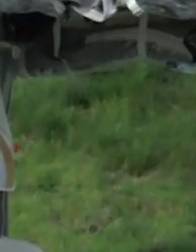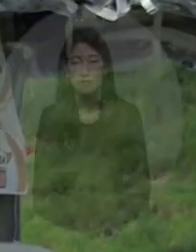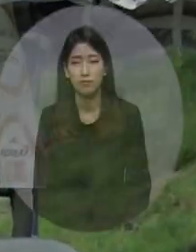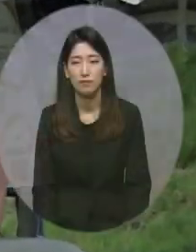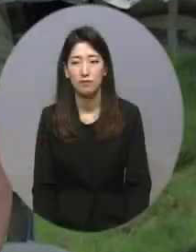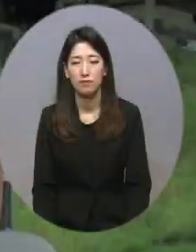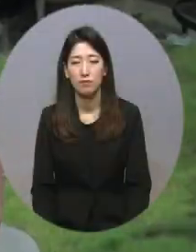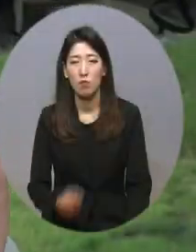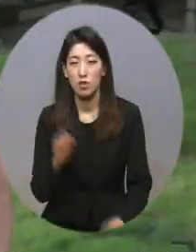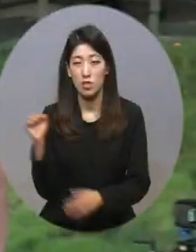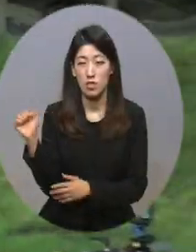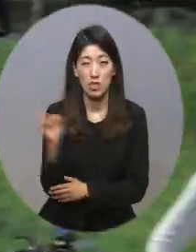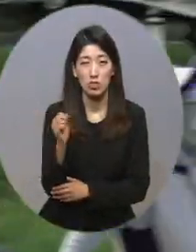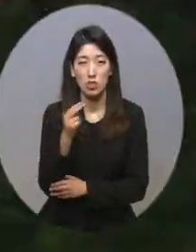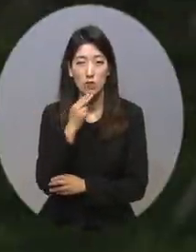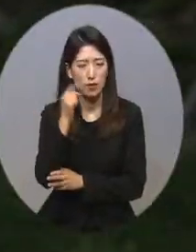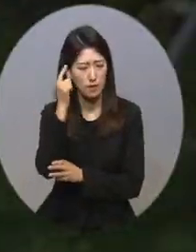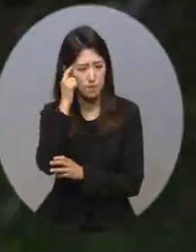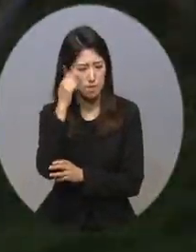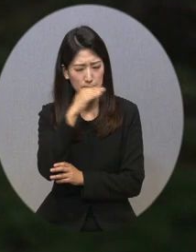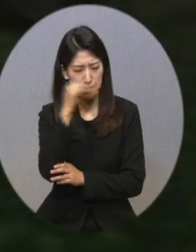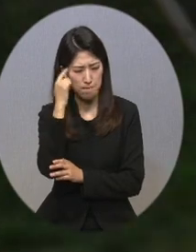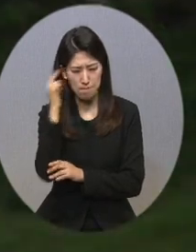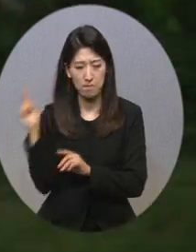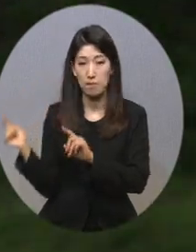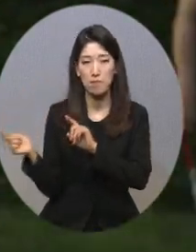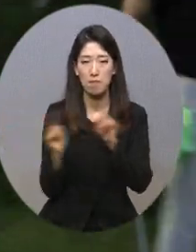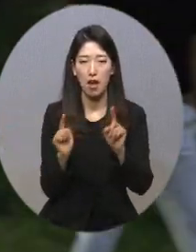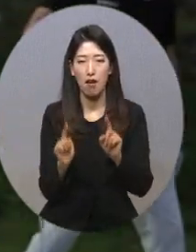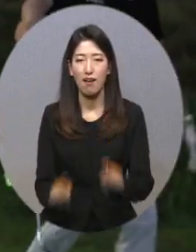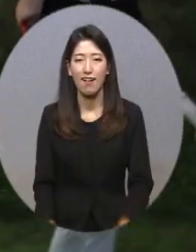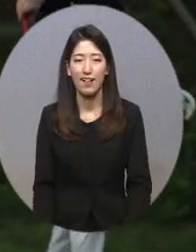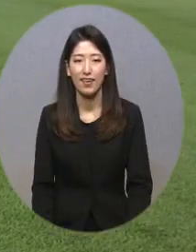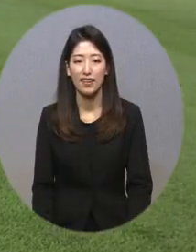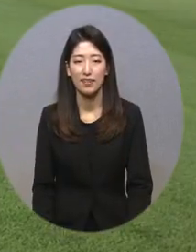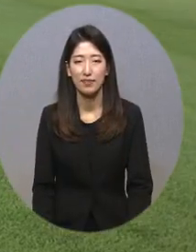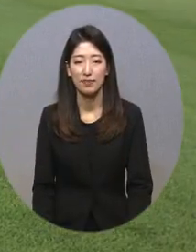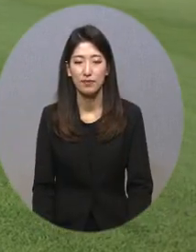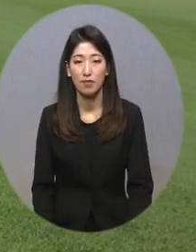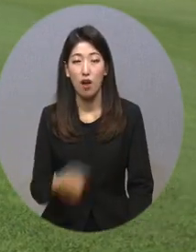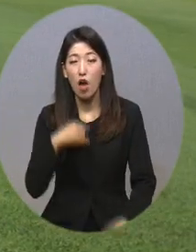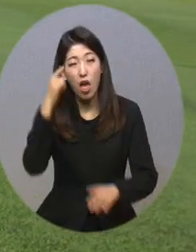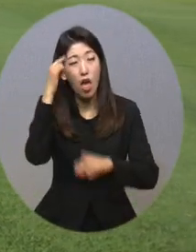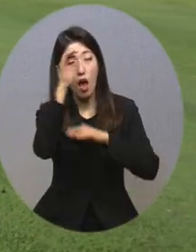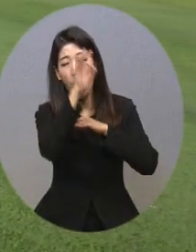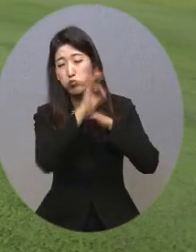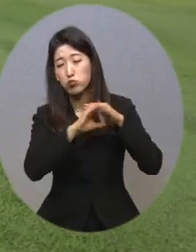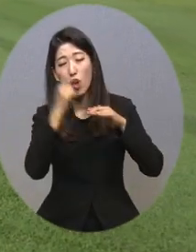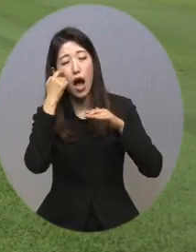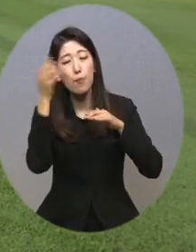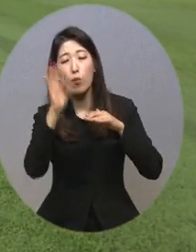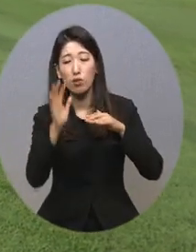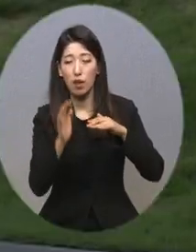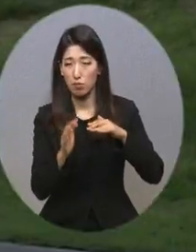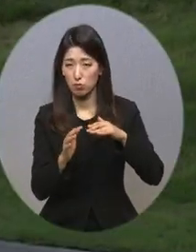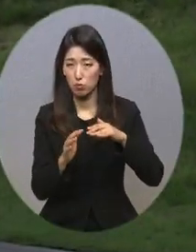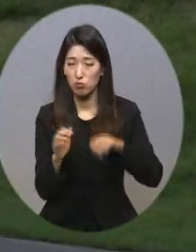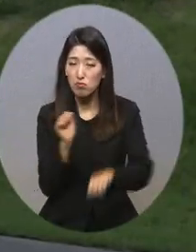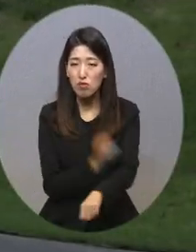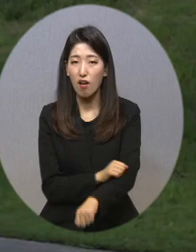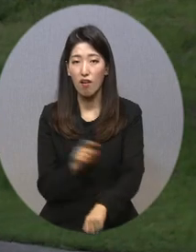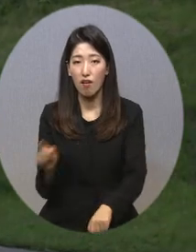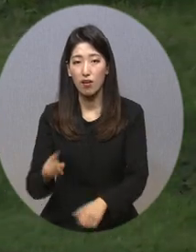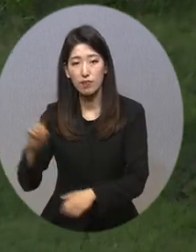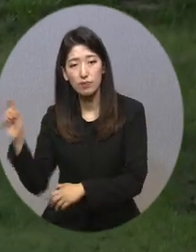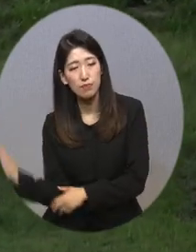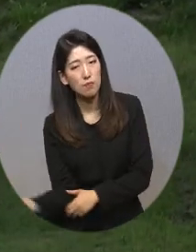흔들림 없어. 멘탈에 흔들림이 없어. 야, 연하. 해가 어두워지면 안 보인다면서. 와, 마지막에 이거 피니쉬하고 이렇게 피니쉬하고 이거.